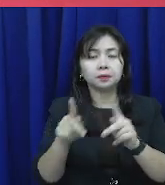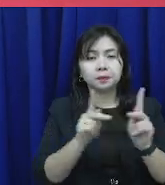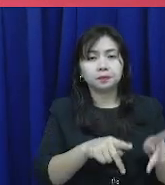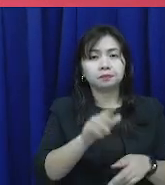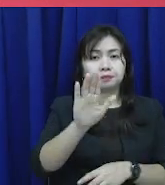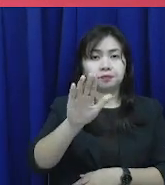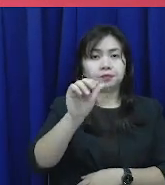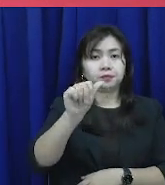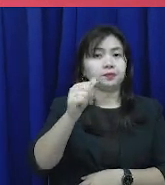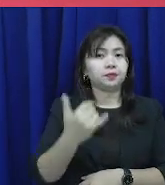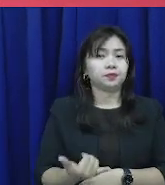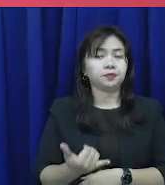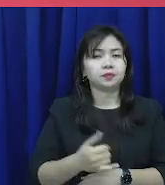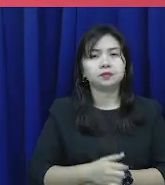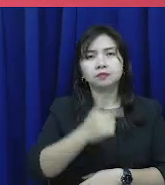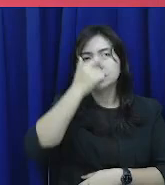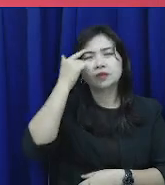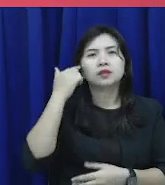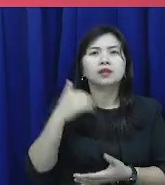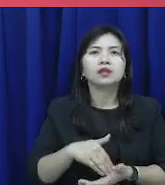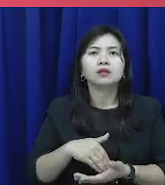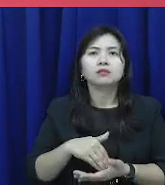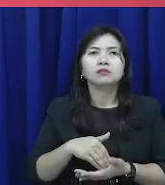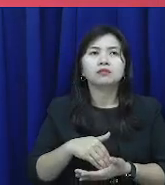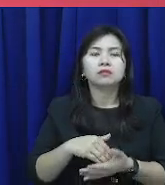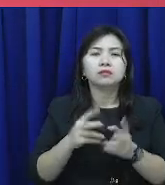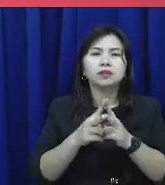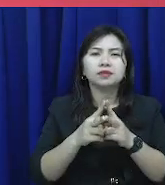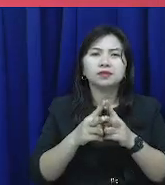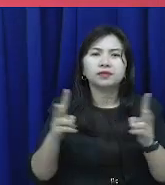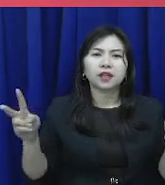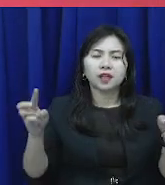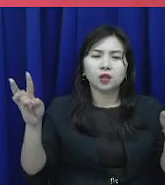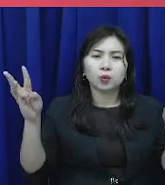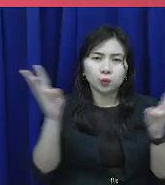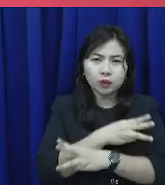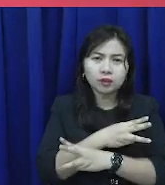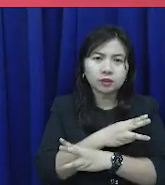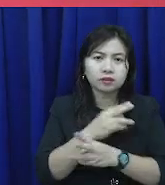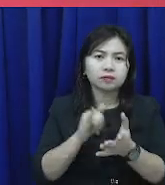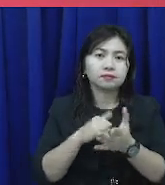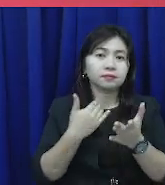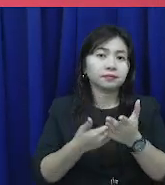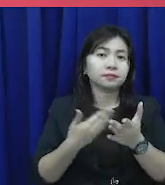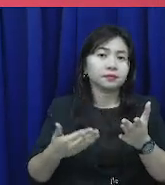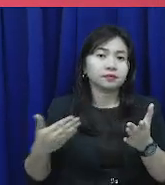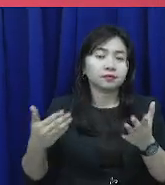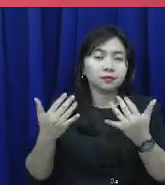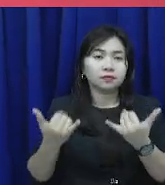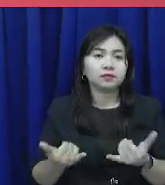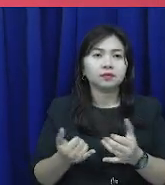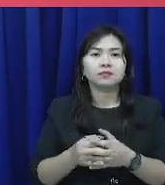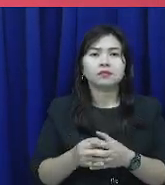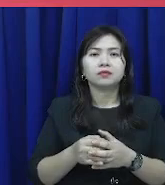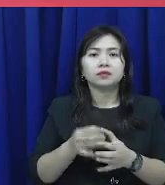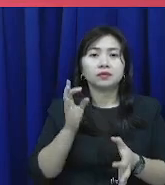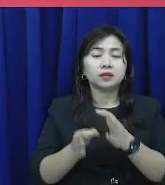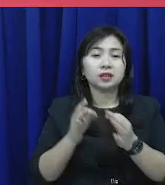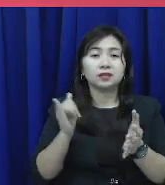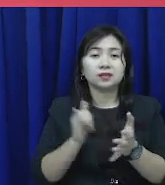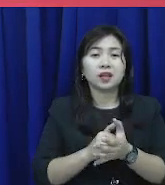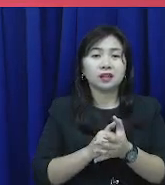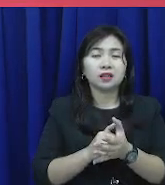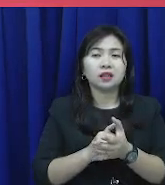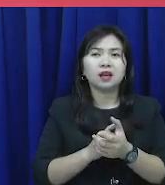seriously you see Sabi ko nga po malala sakit na yon you see and then Sabi ko nga pagdating n consequence